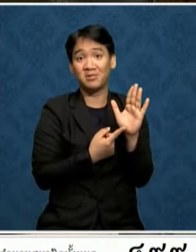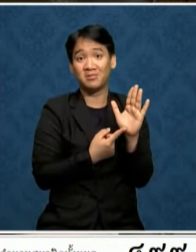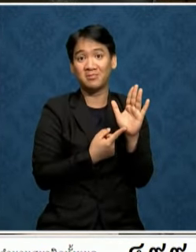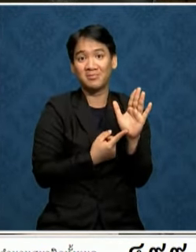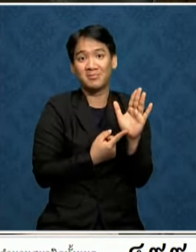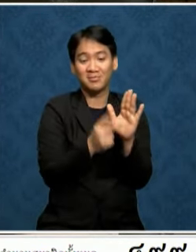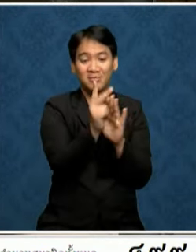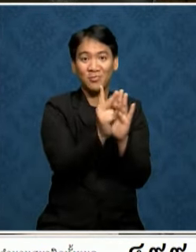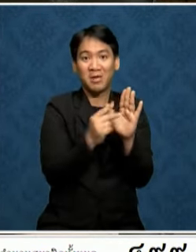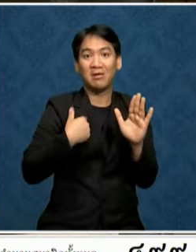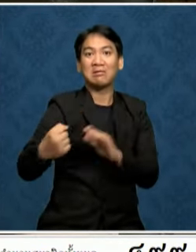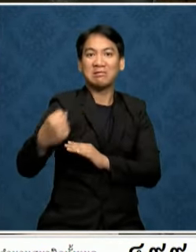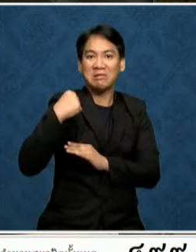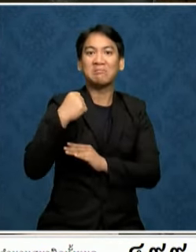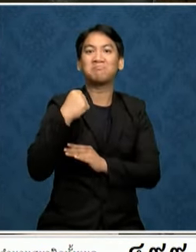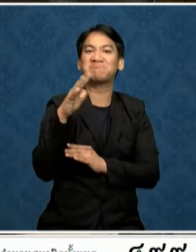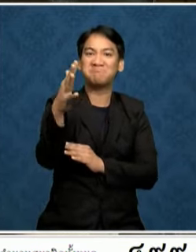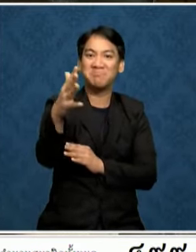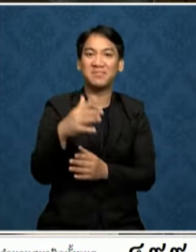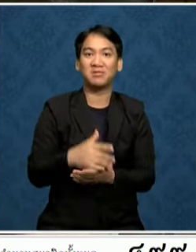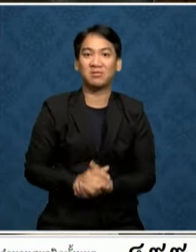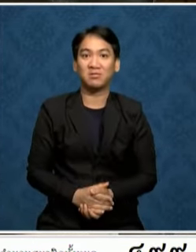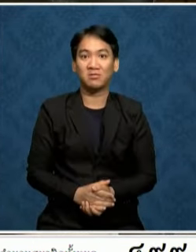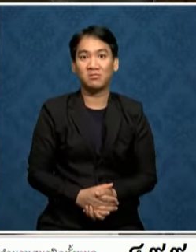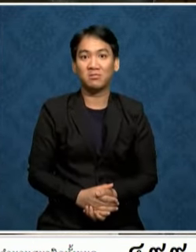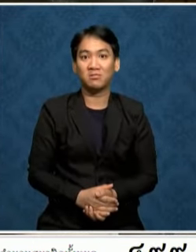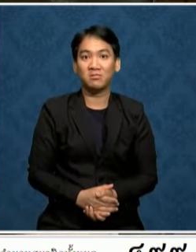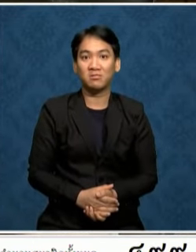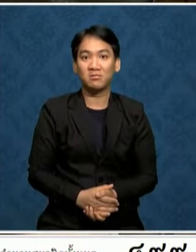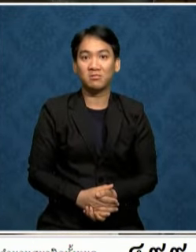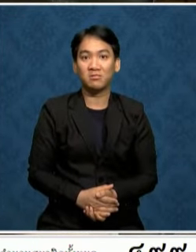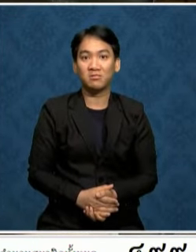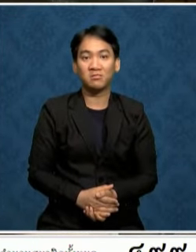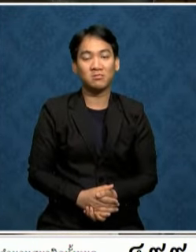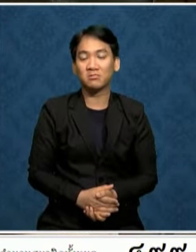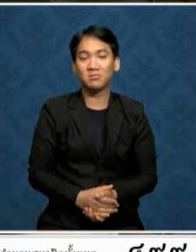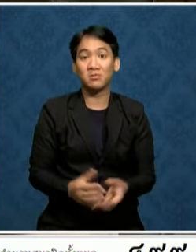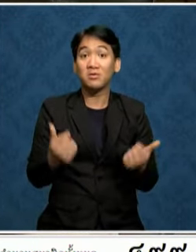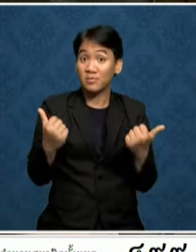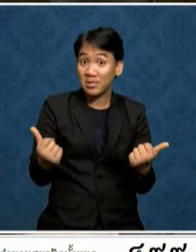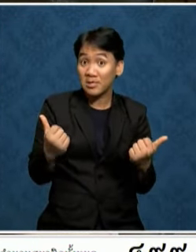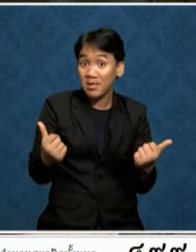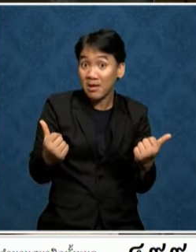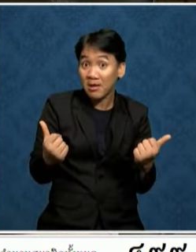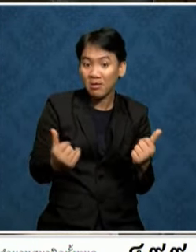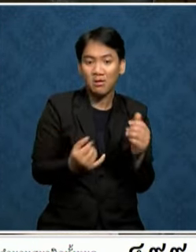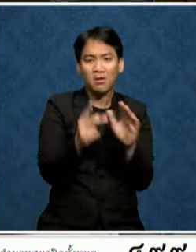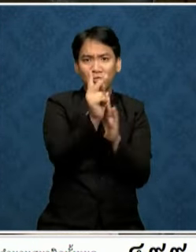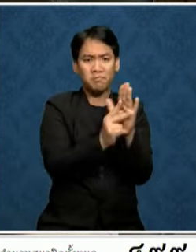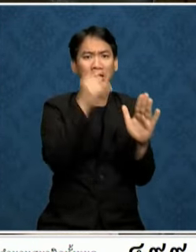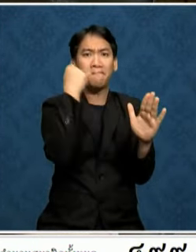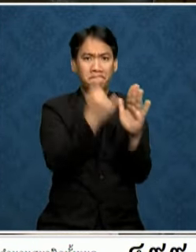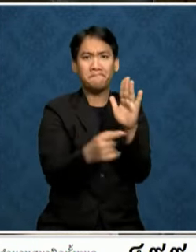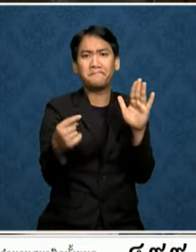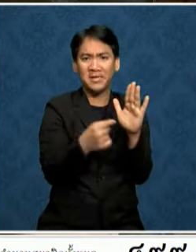แข็งเลยนะครับจะเห็นได้ว่าณวันนี้นี่ถึงแม้ว่ามันจะไม่ถูกกฎหมายแต่มันสื่อ